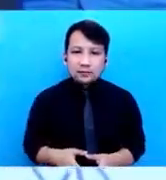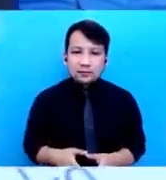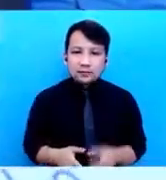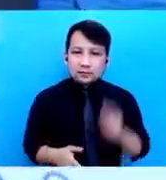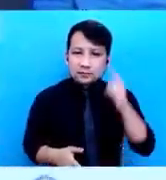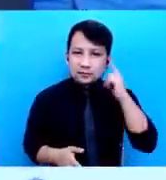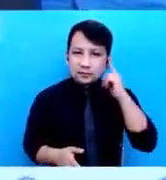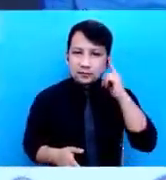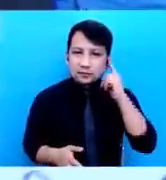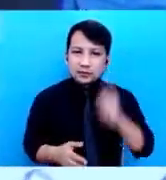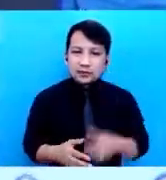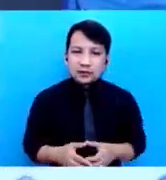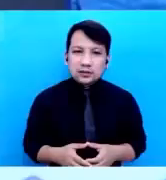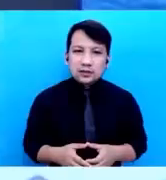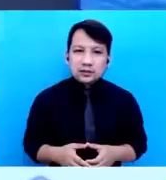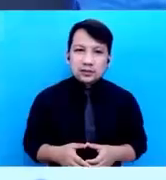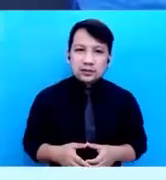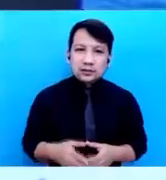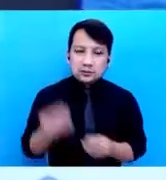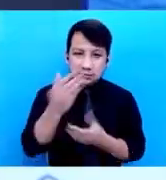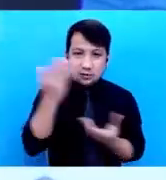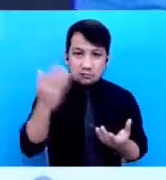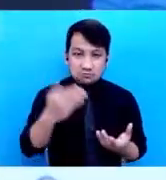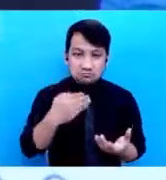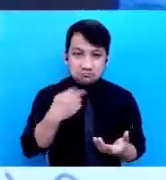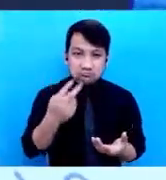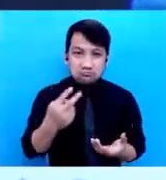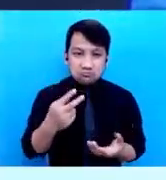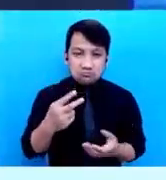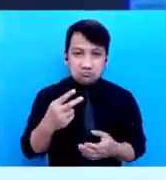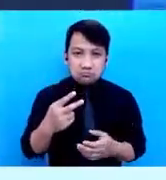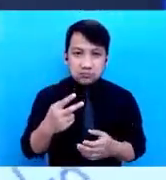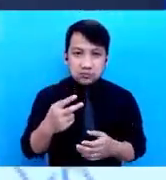bukas sasabihin na naman na bayad kayo.